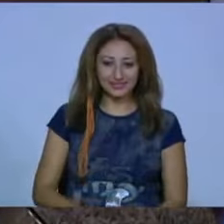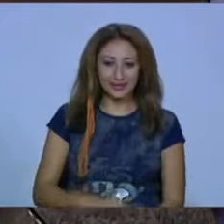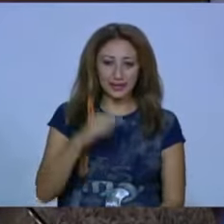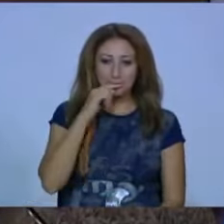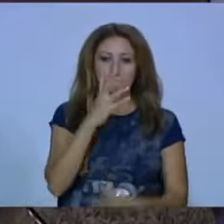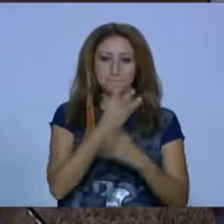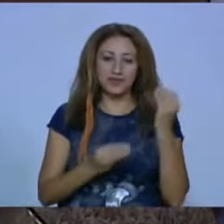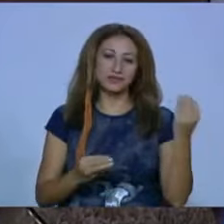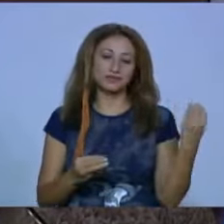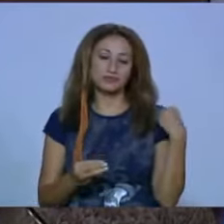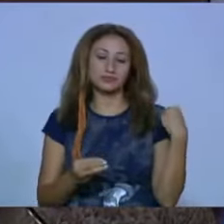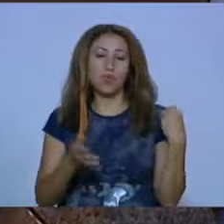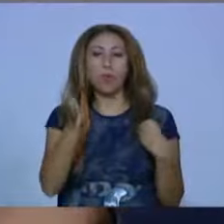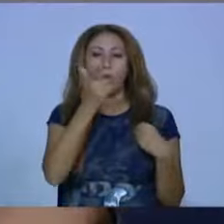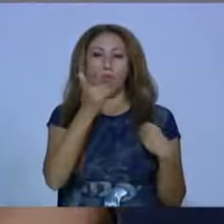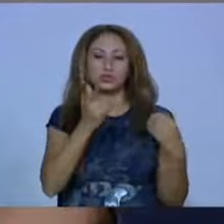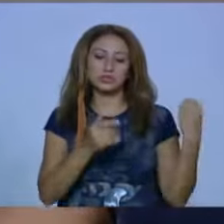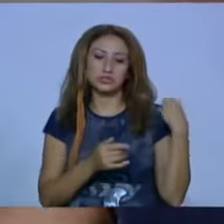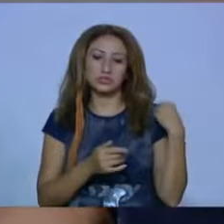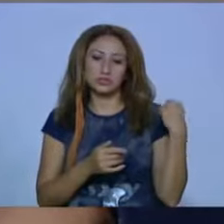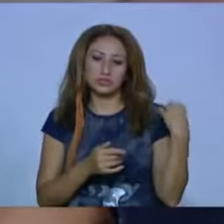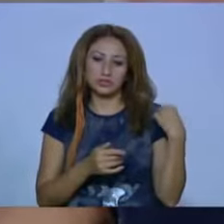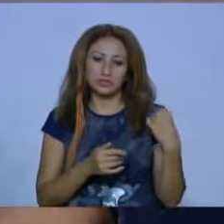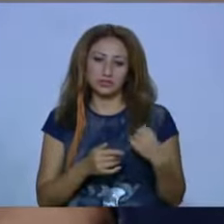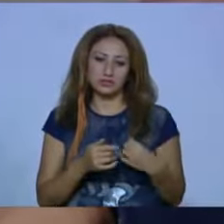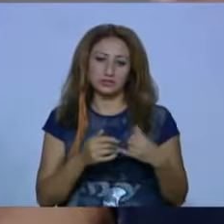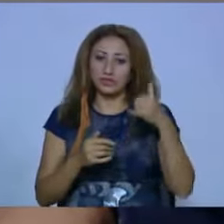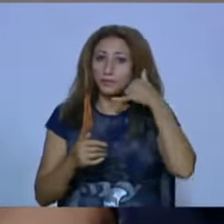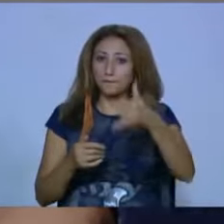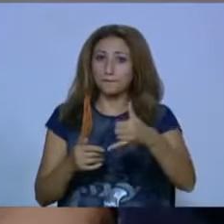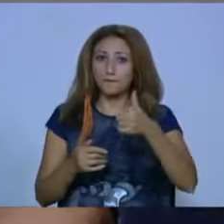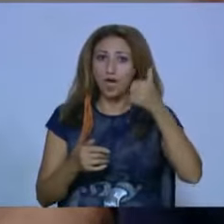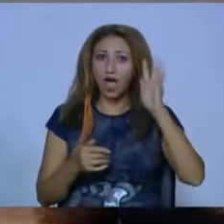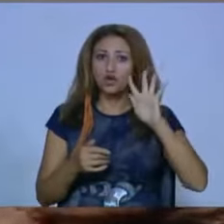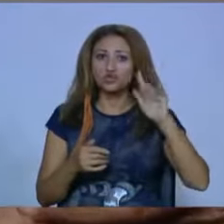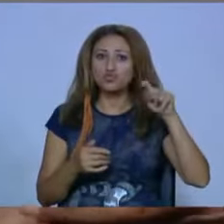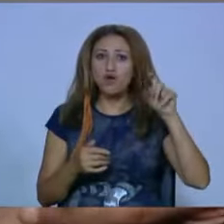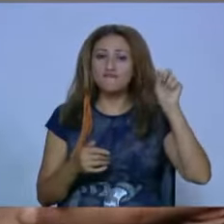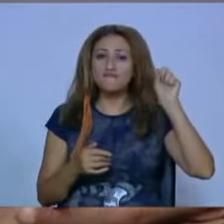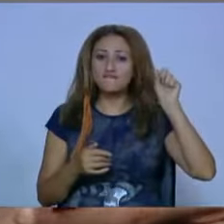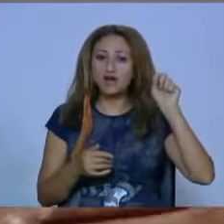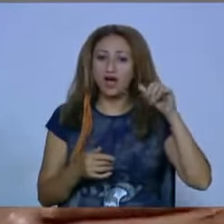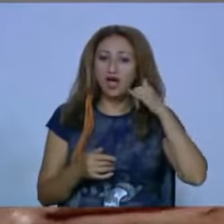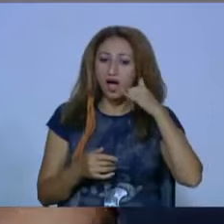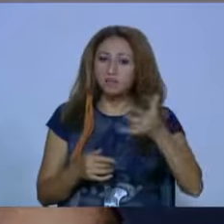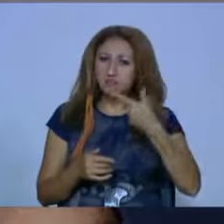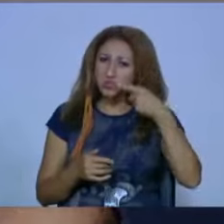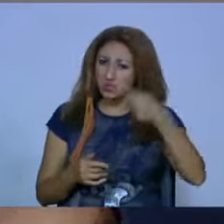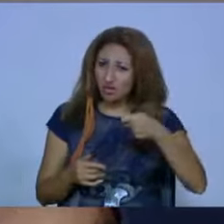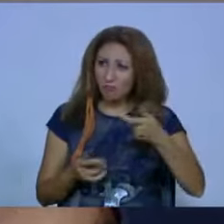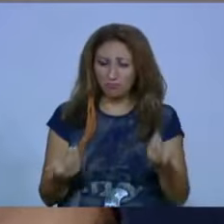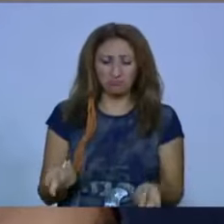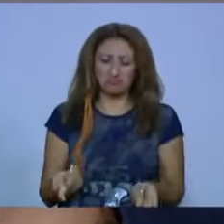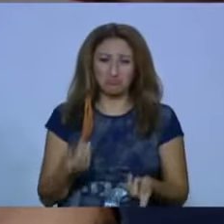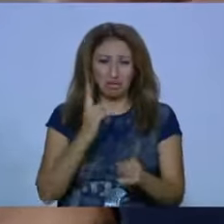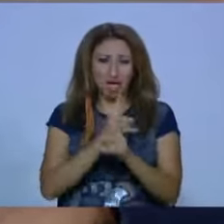بنتي صحتني اختي بصحتي بتقول لي ده اشرف بيتصل اشرف عبايه بيتصل بيك كتير فانا ممكن اشرف بيقول لي كل سنه طيب ما احنا هنتقابل.